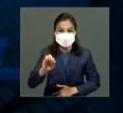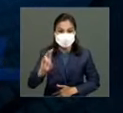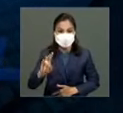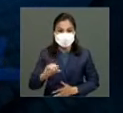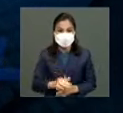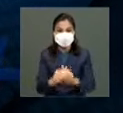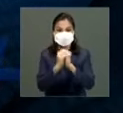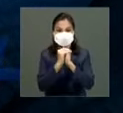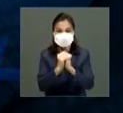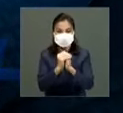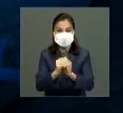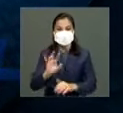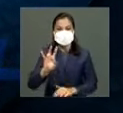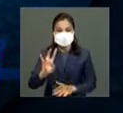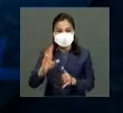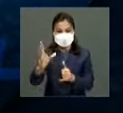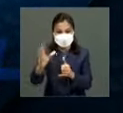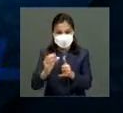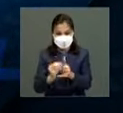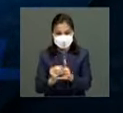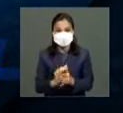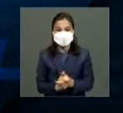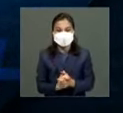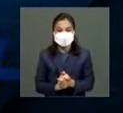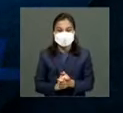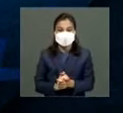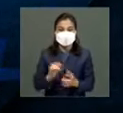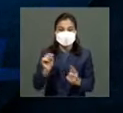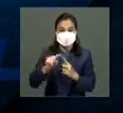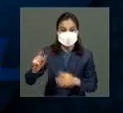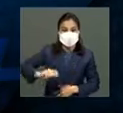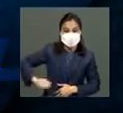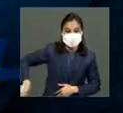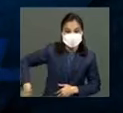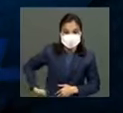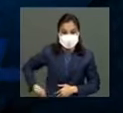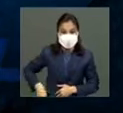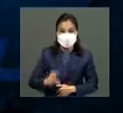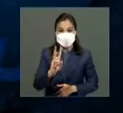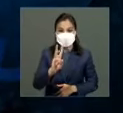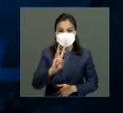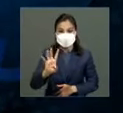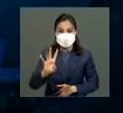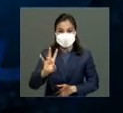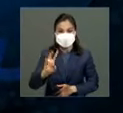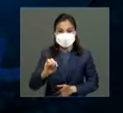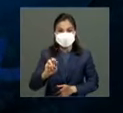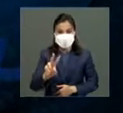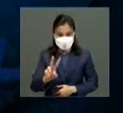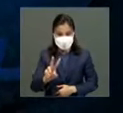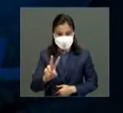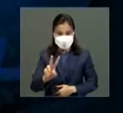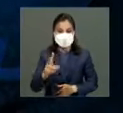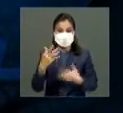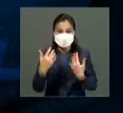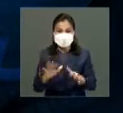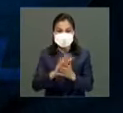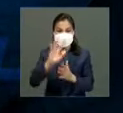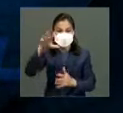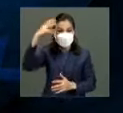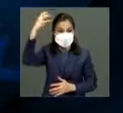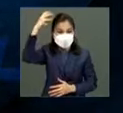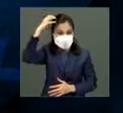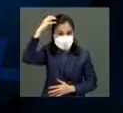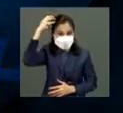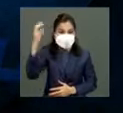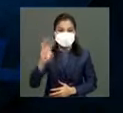ตัวเลขตัวเดียวครับ7นะครับแล้วก็ไปที่กัมพูชาเนี่ยนะครับ672 3หลักเลยนะครับแล้วก็ลาวนี่46